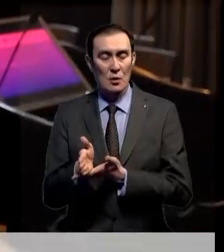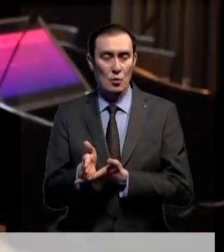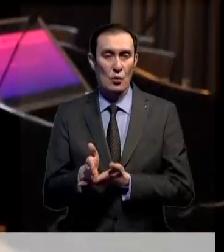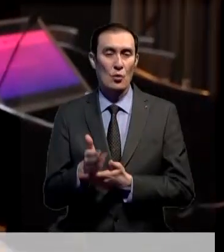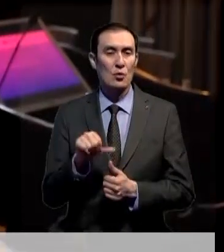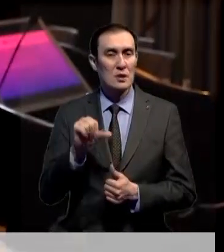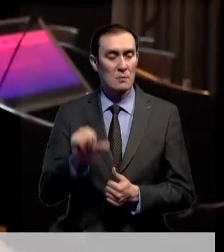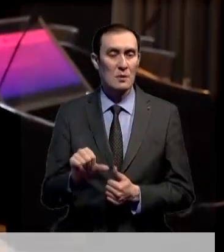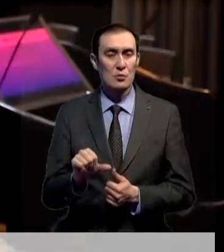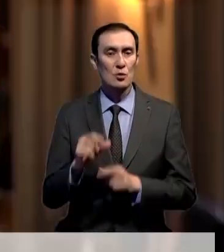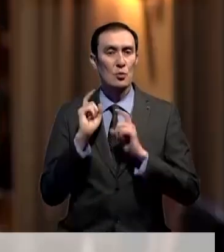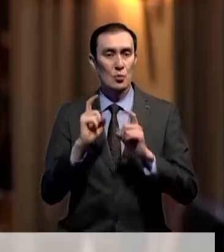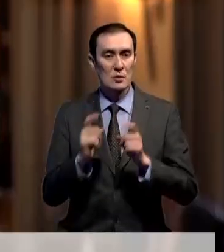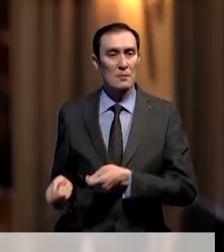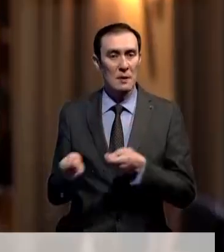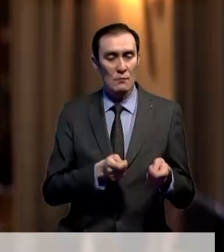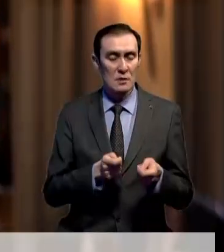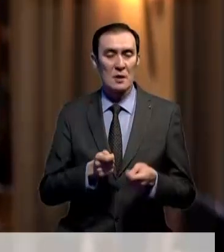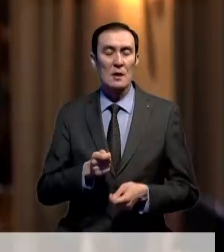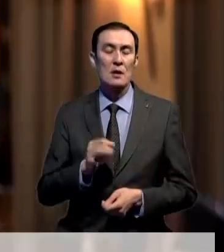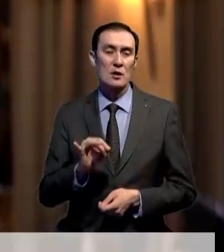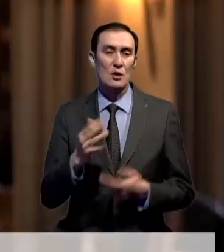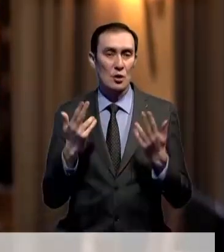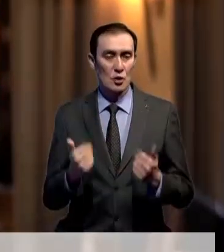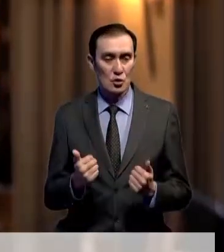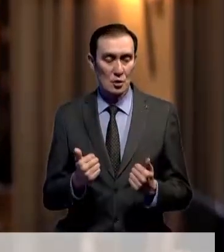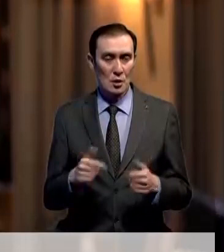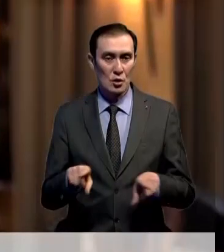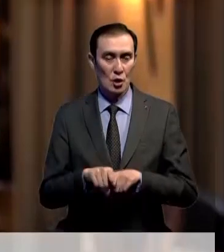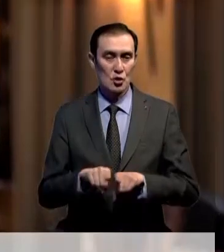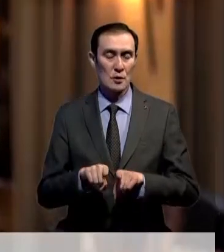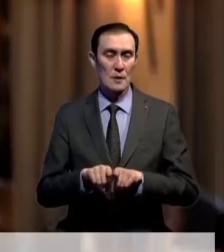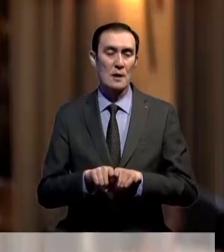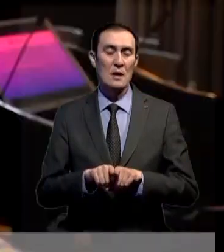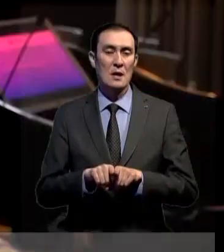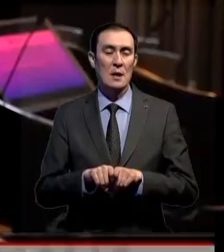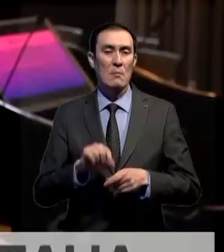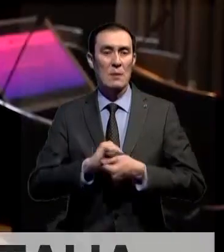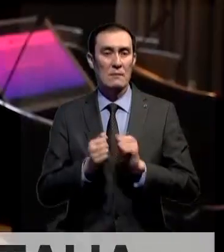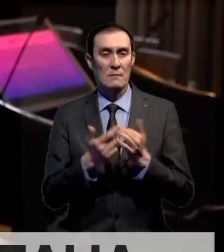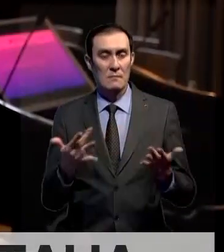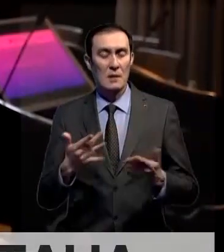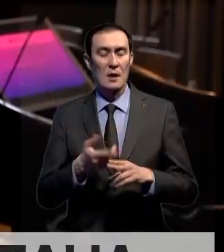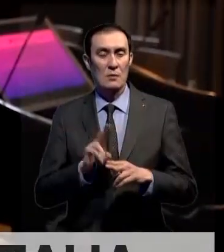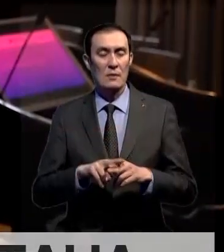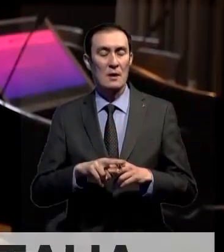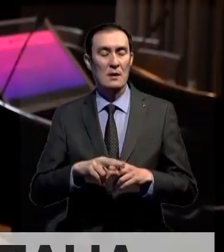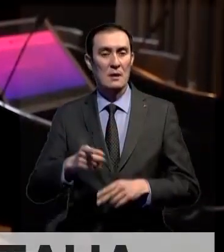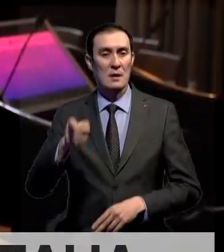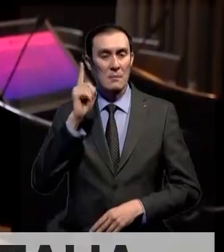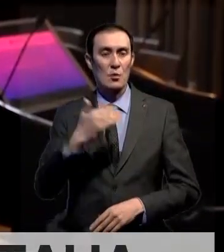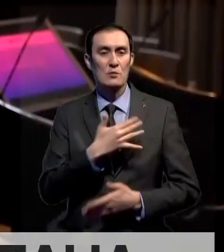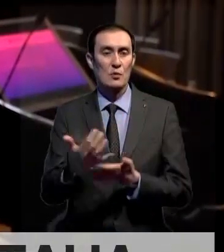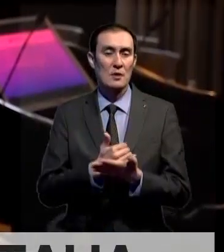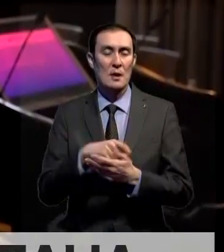чувствуется, что первое – это логистика, второе – это, конечно, то сырье. Германия заинтересована в